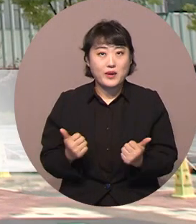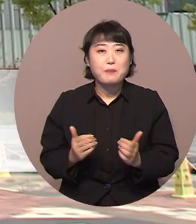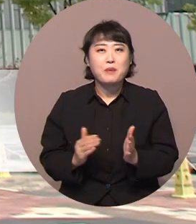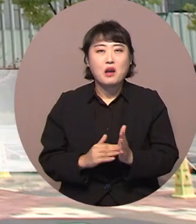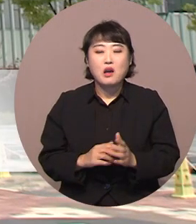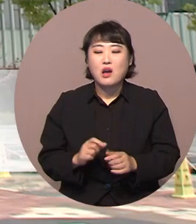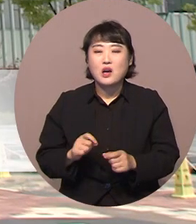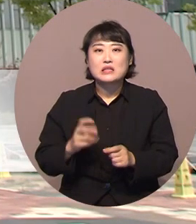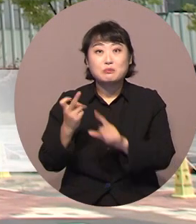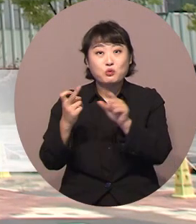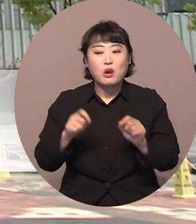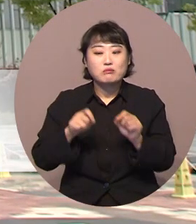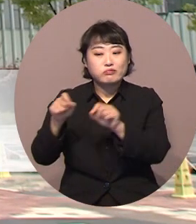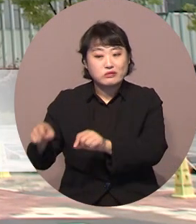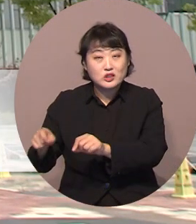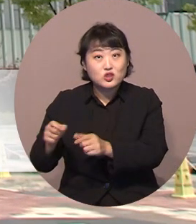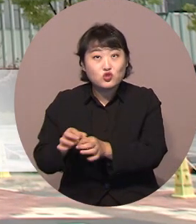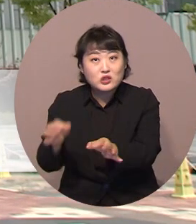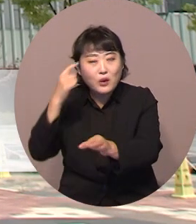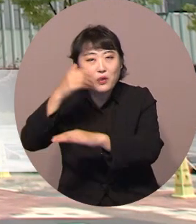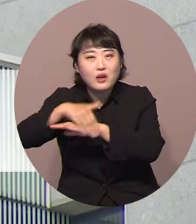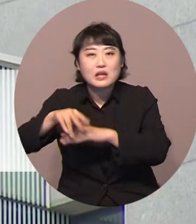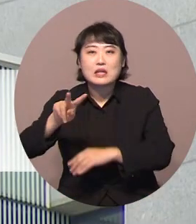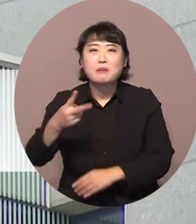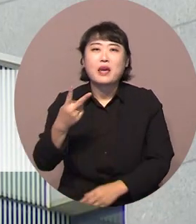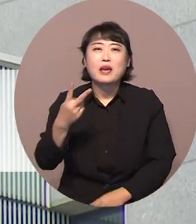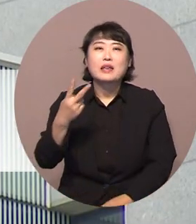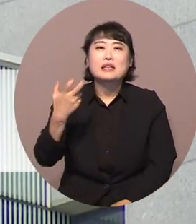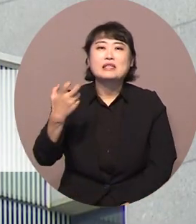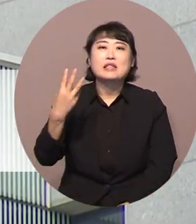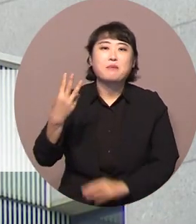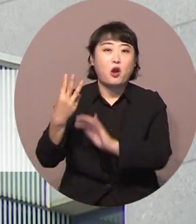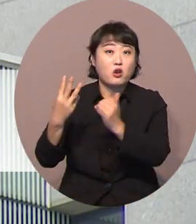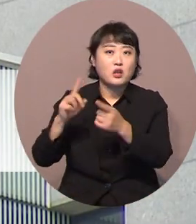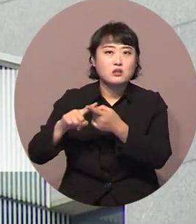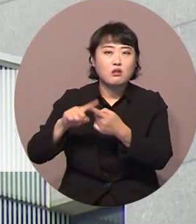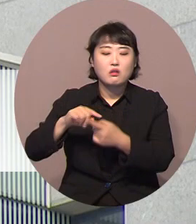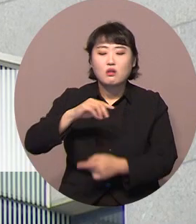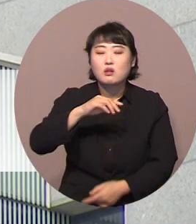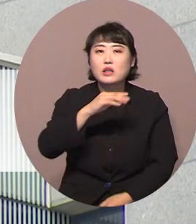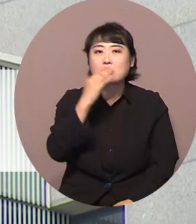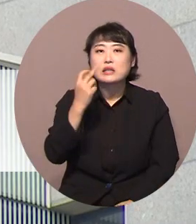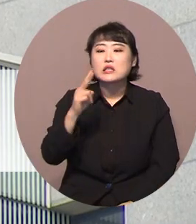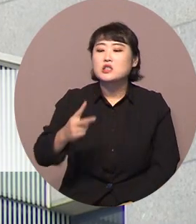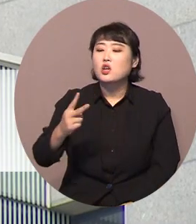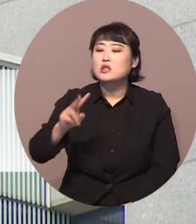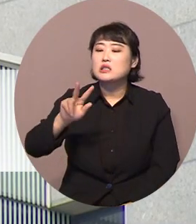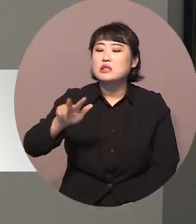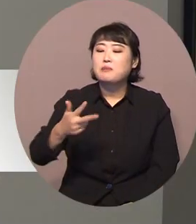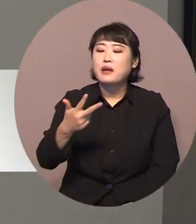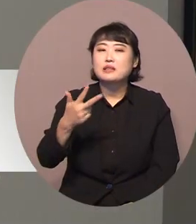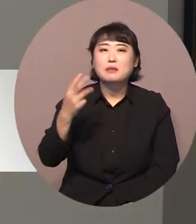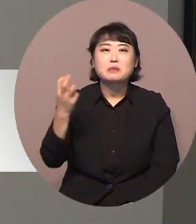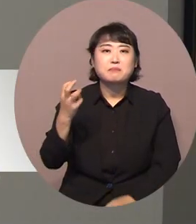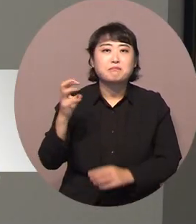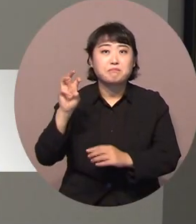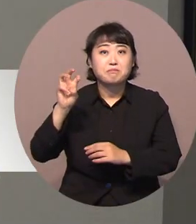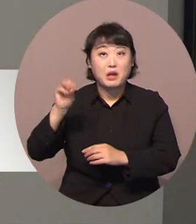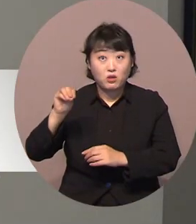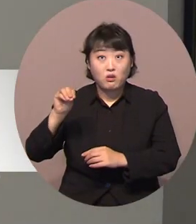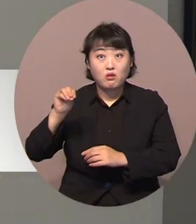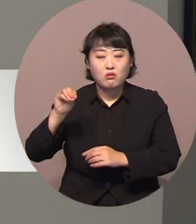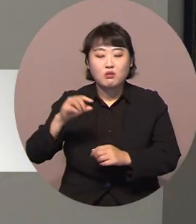미루어서 지급하려 아동수당 2011은 세 명분에 해당하는 예산 2730 원을 다음 달